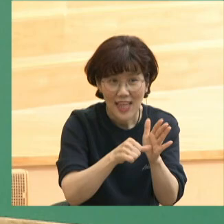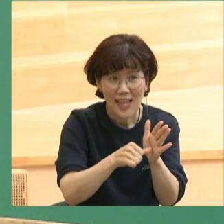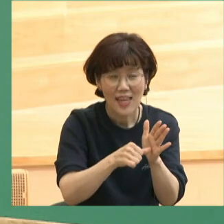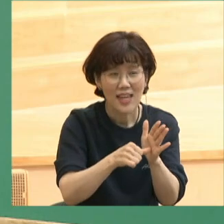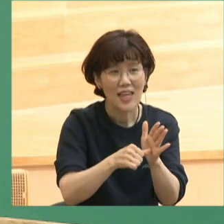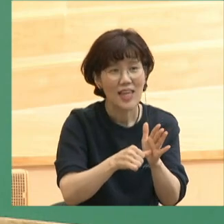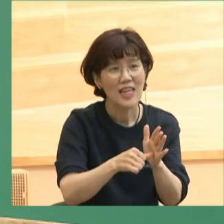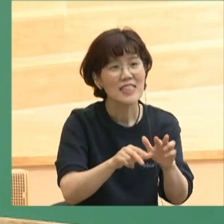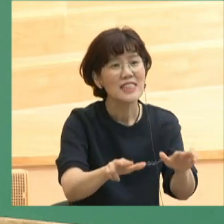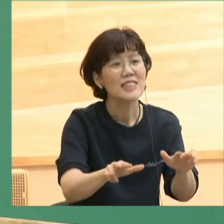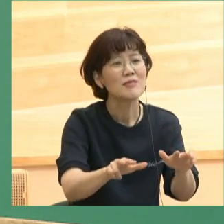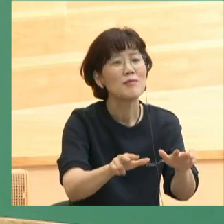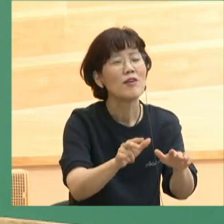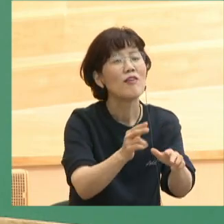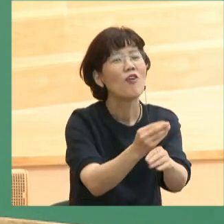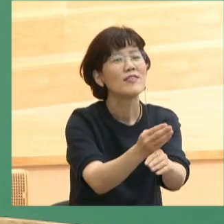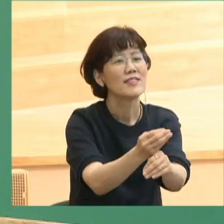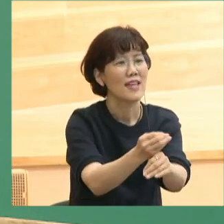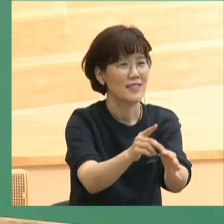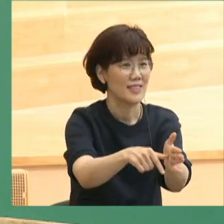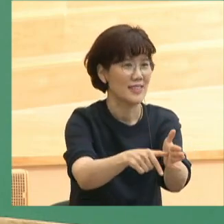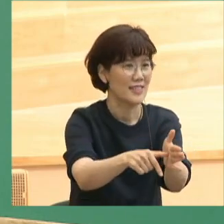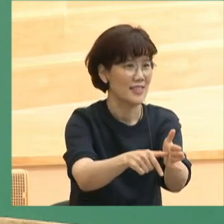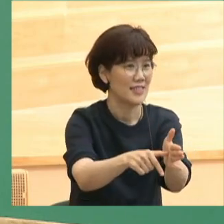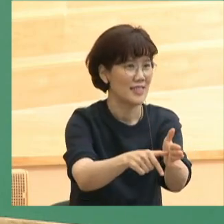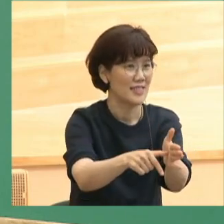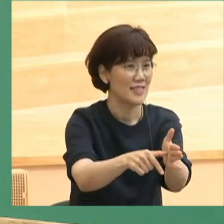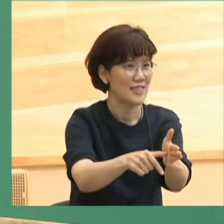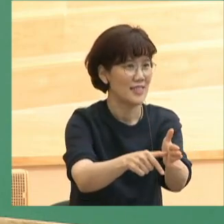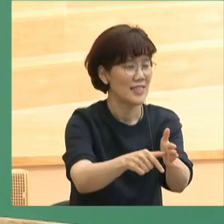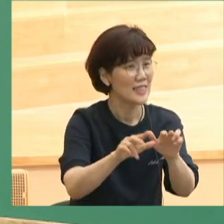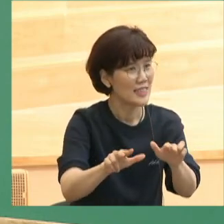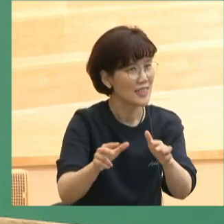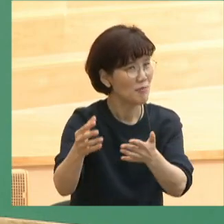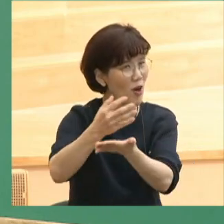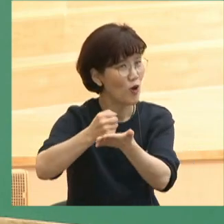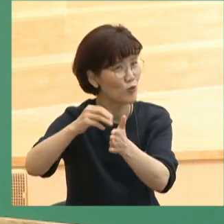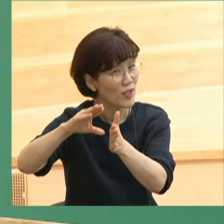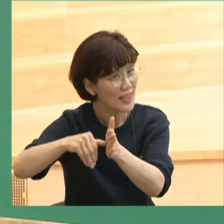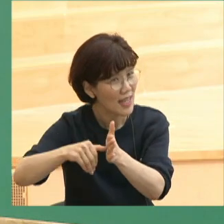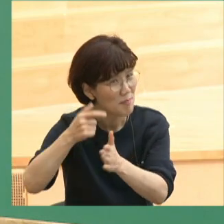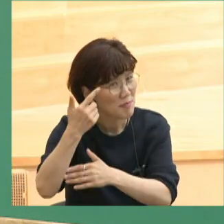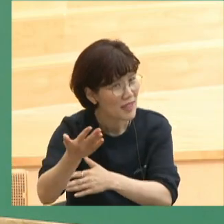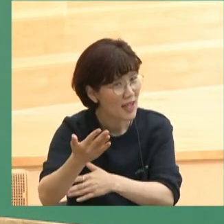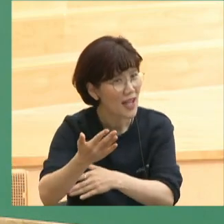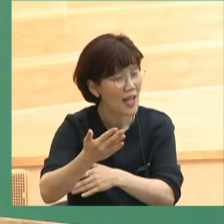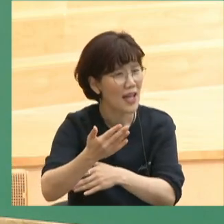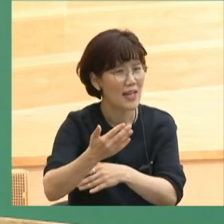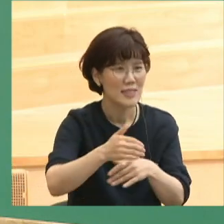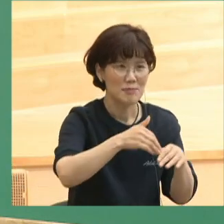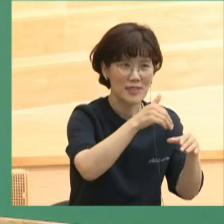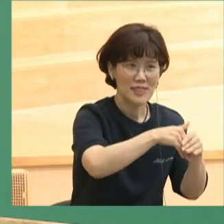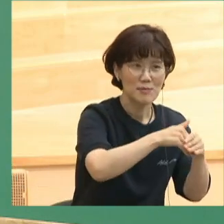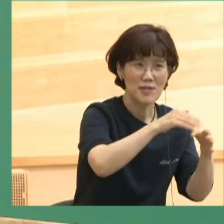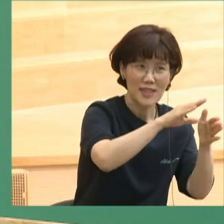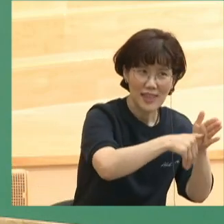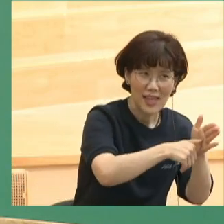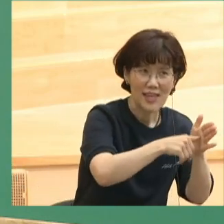어떤 시기라고 생각하시는지, 뭘 거둘 때인지 아니면 아직은 심을